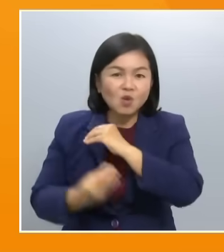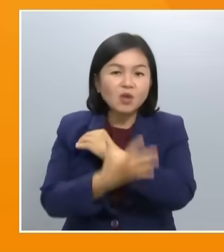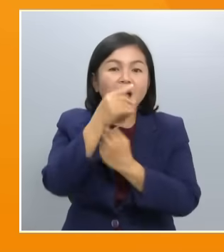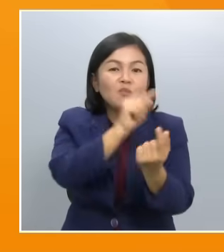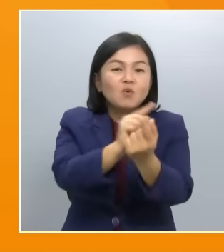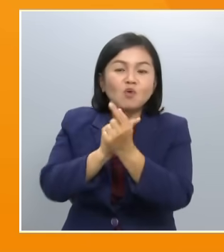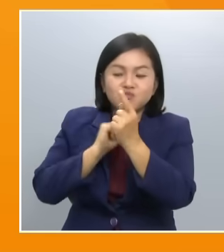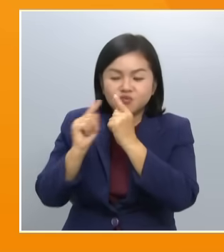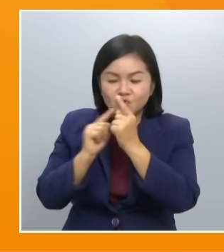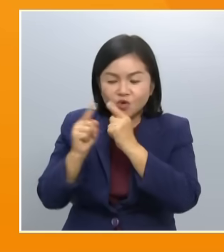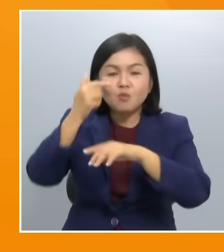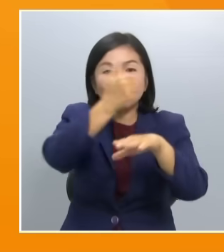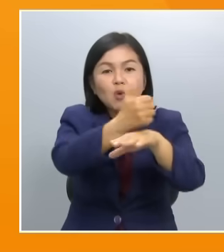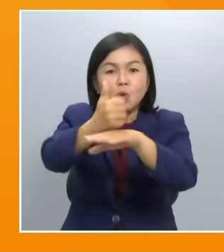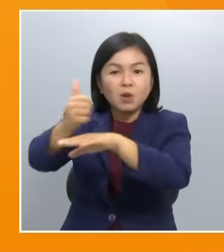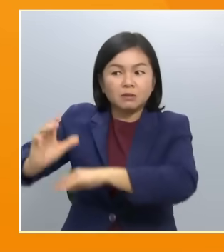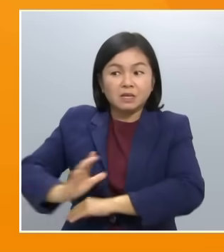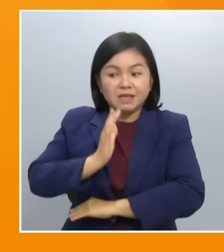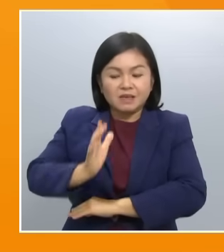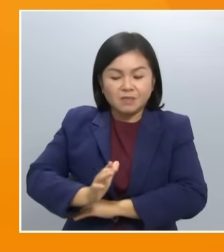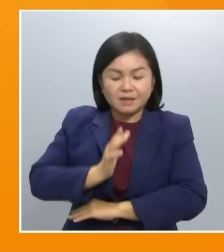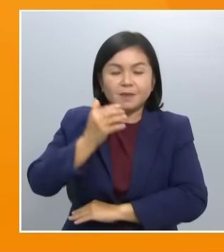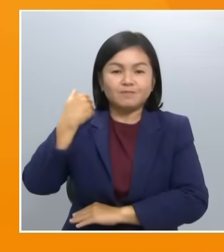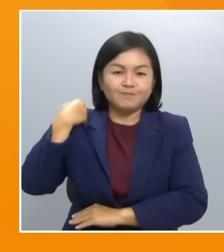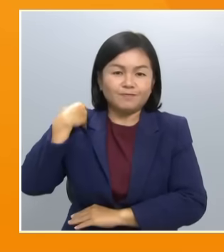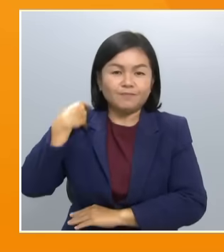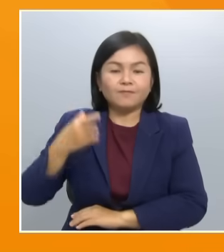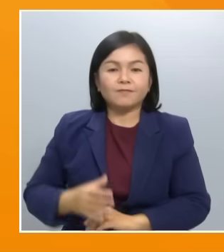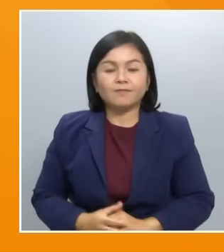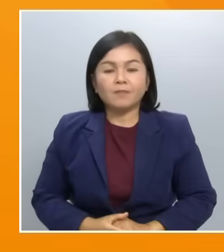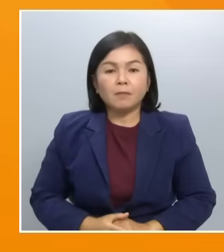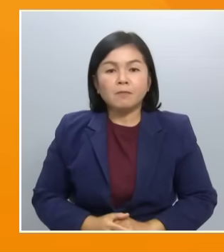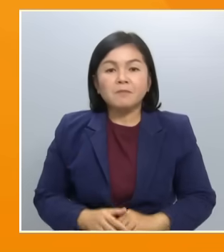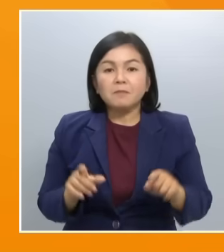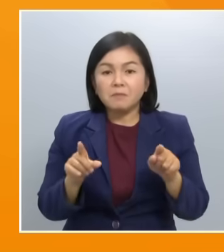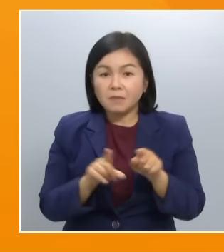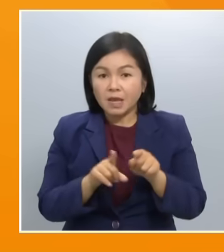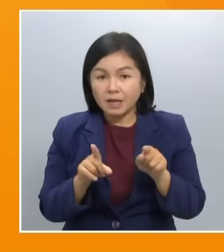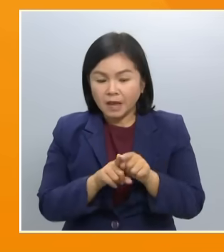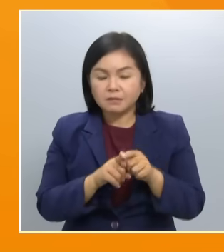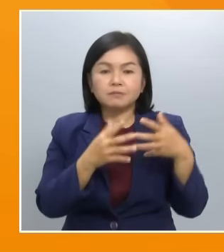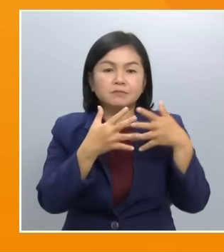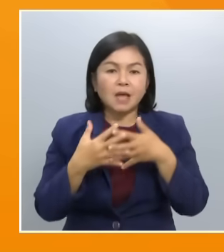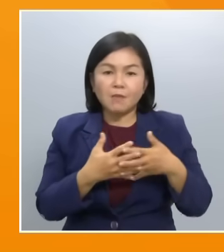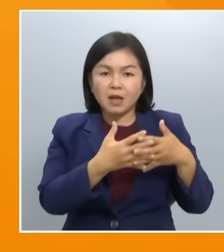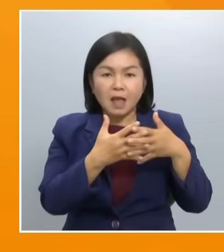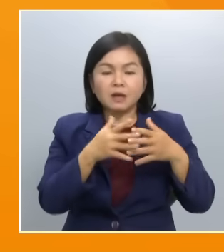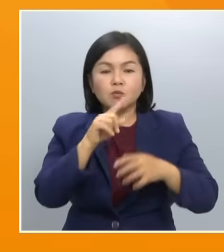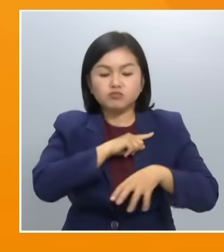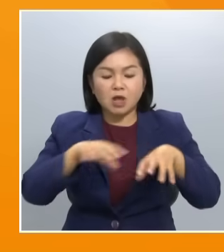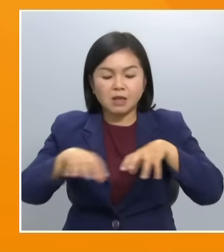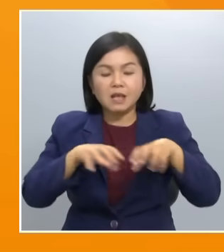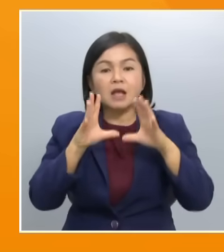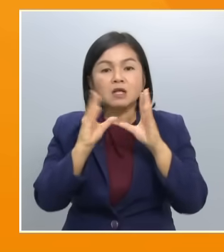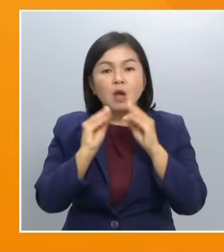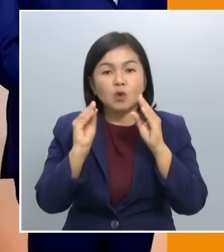พูดคุยกับผู้นำที่ทรงอิทธิพลเช่นนี ้นี่ขณะเดียวกัน อเมริกาเขาเป็นเจ้าภาพจัดการประชุมผู้น